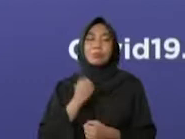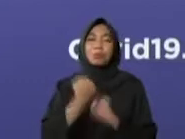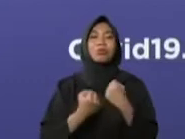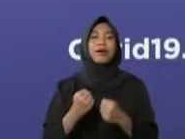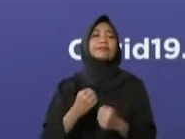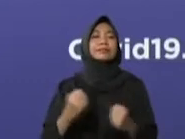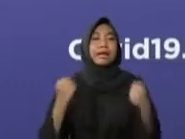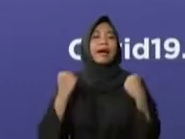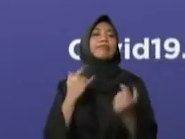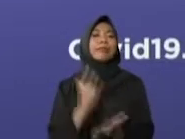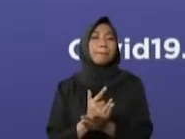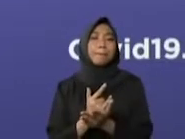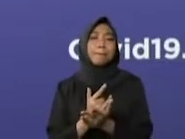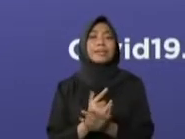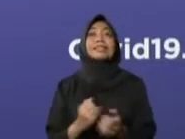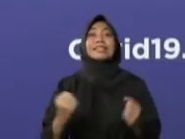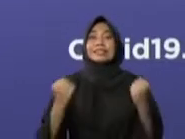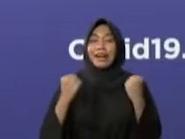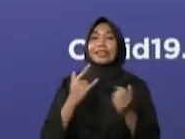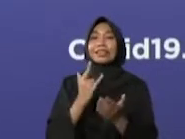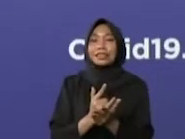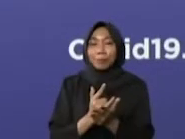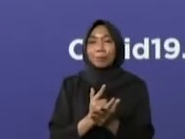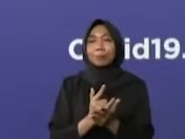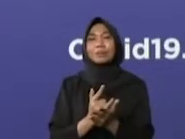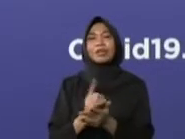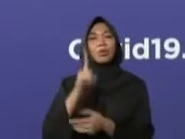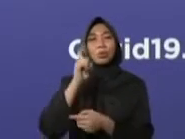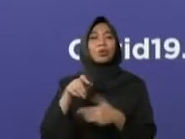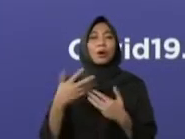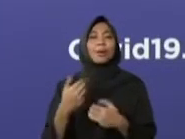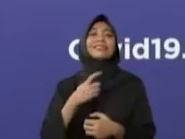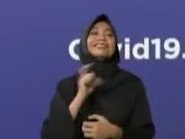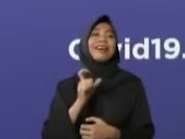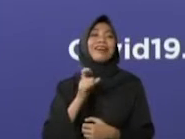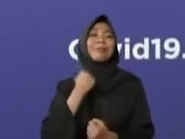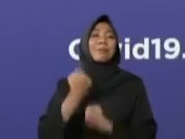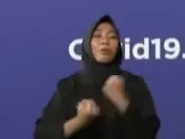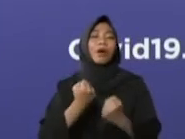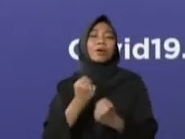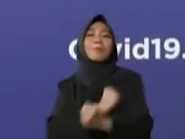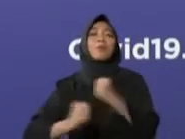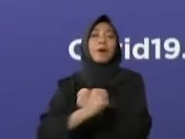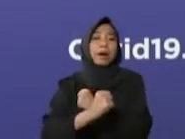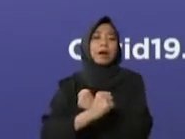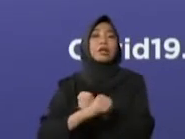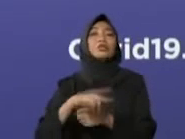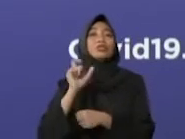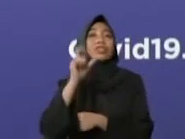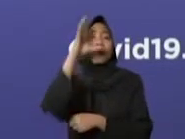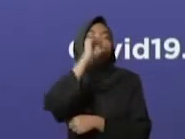dan itu hanya membutuhkan perubahan pada perilaku kita perubahan pada pemahaman